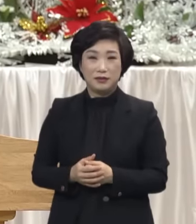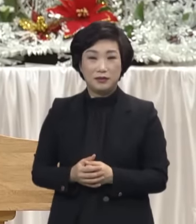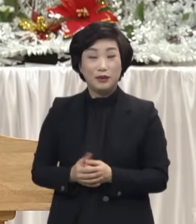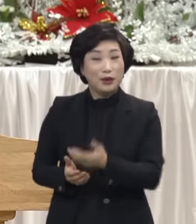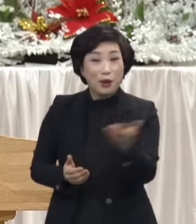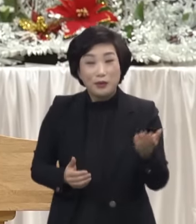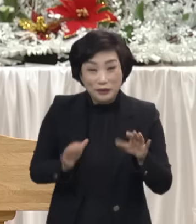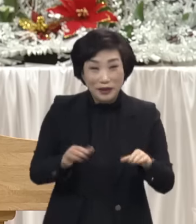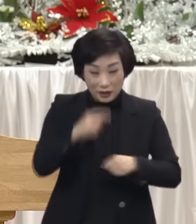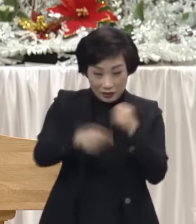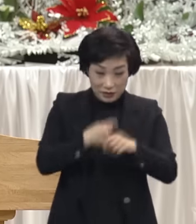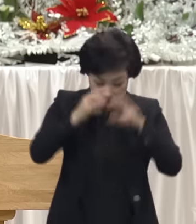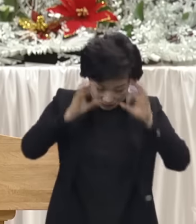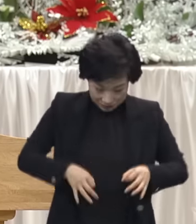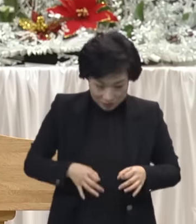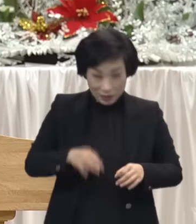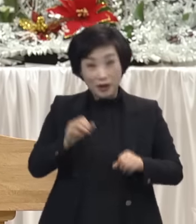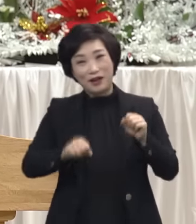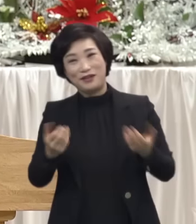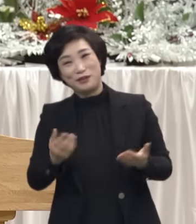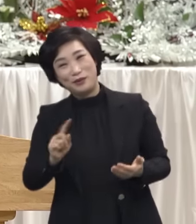근데 뭘 했느냐,